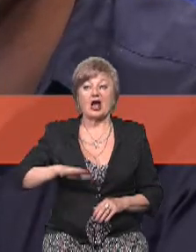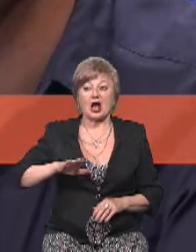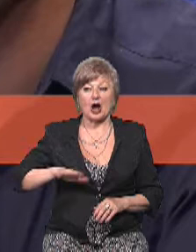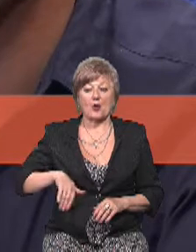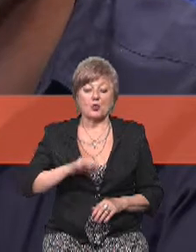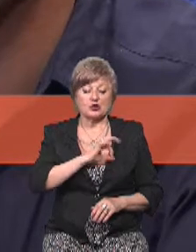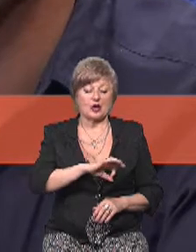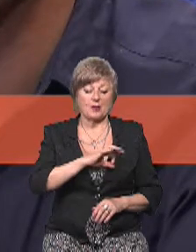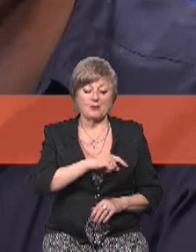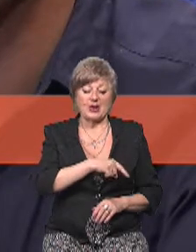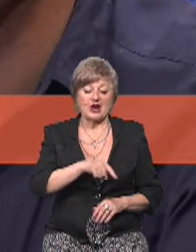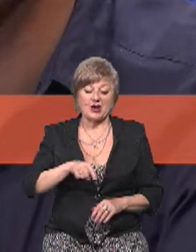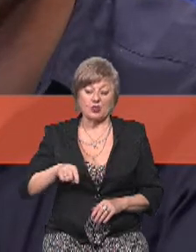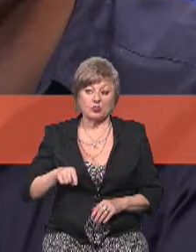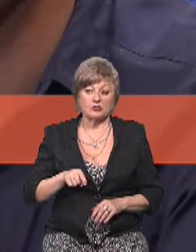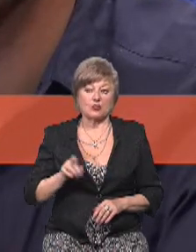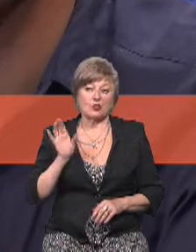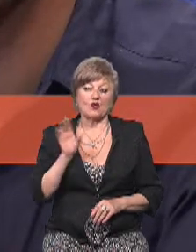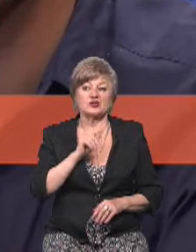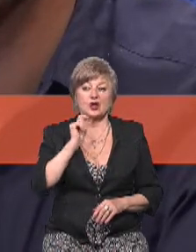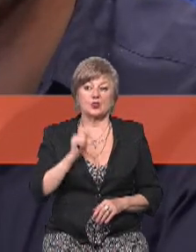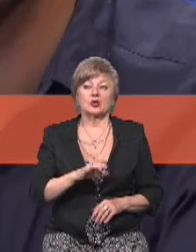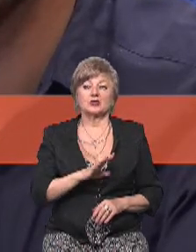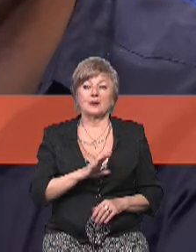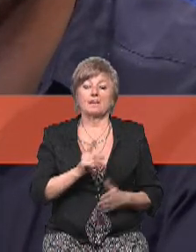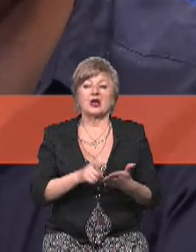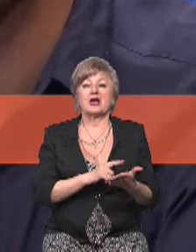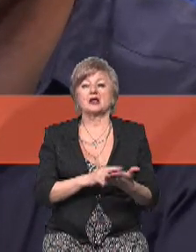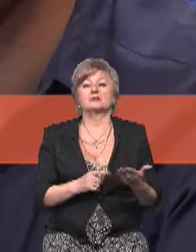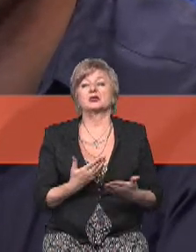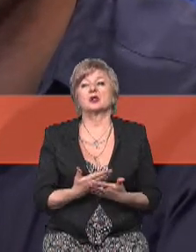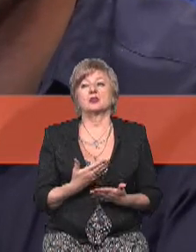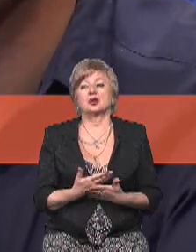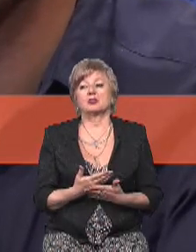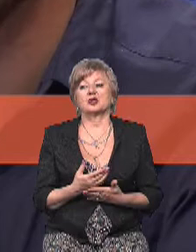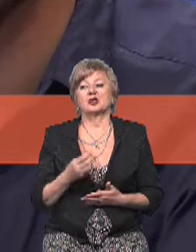пільгового періоду по всій Україні було розмитнено порядку десь